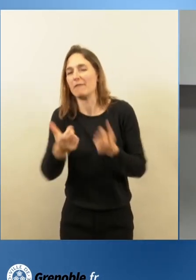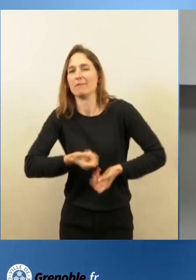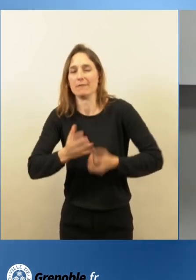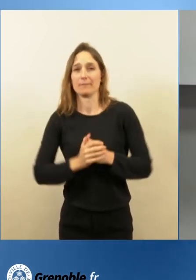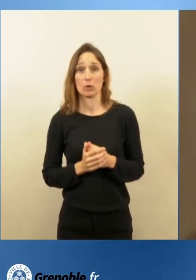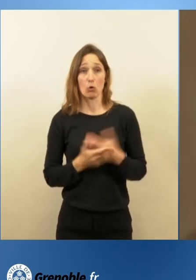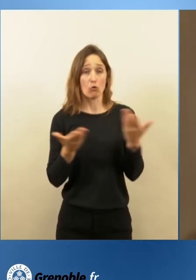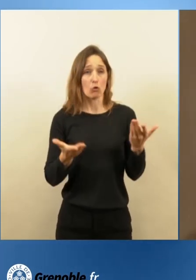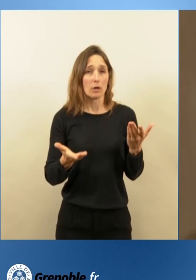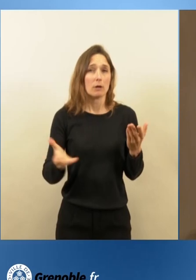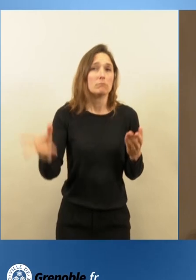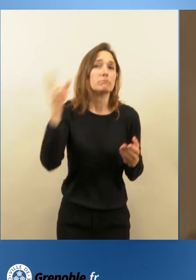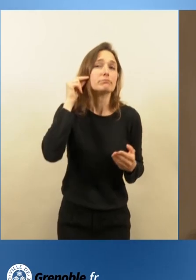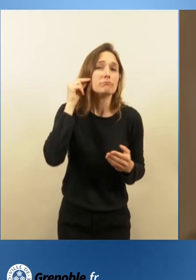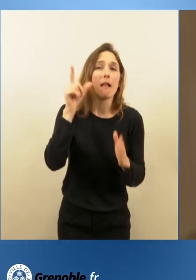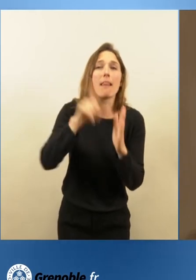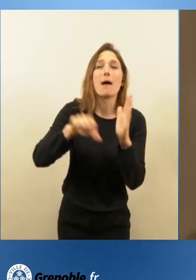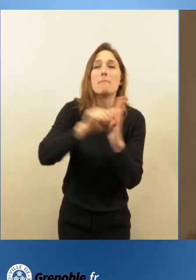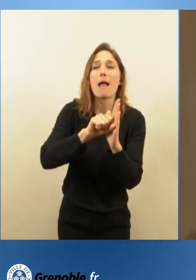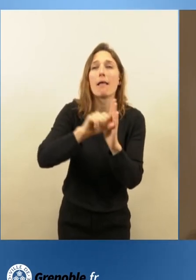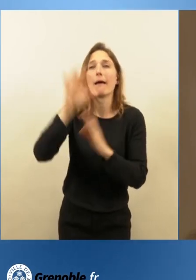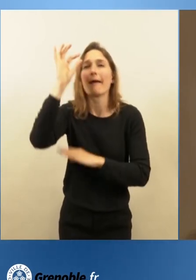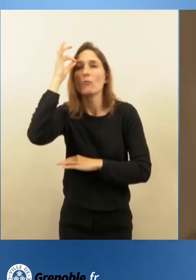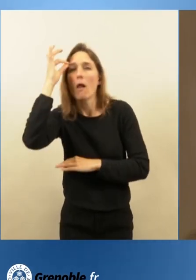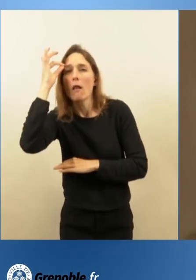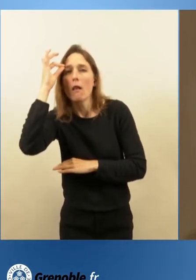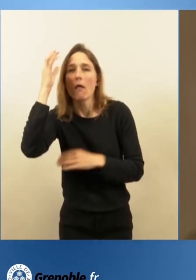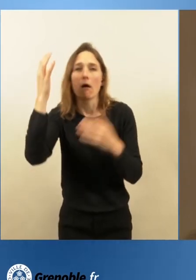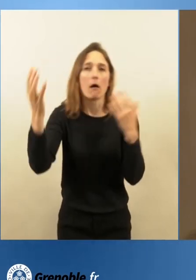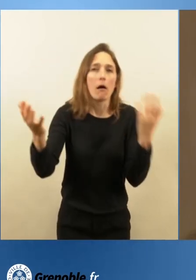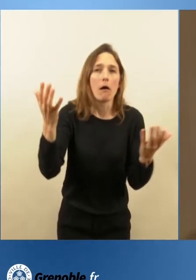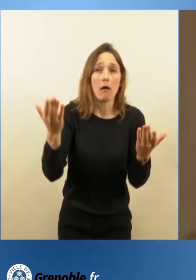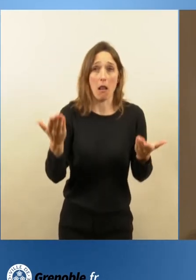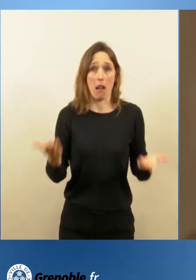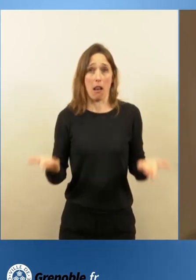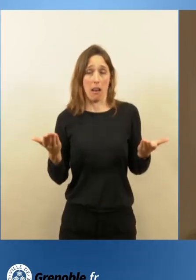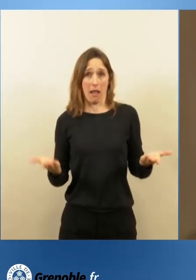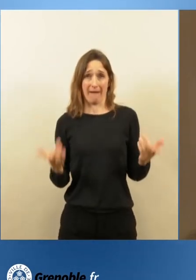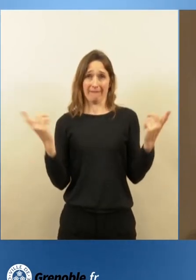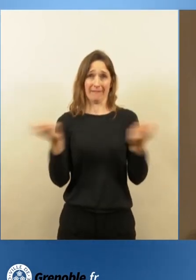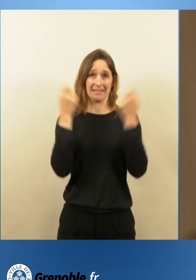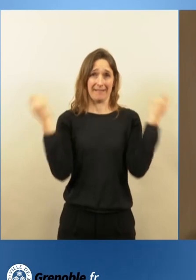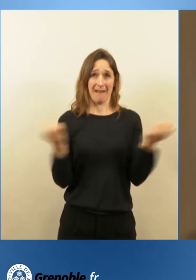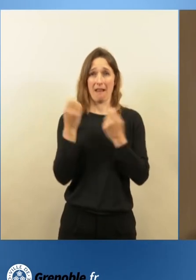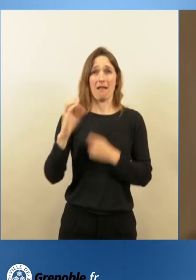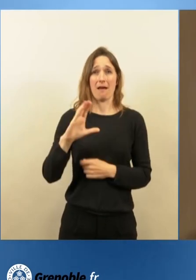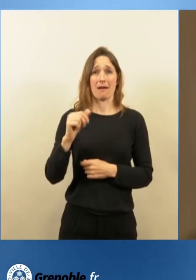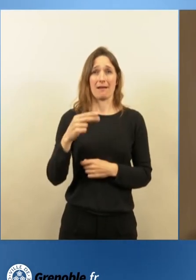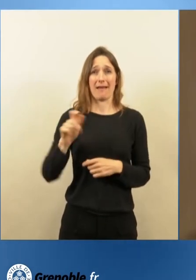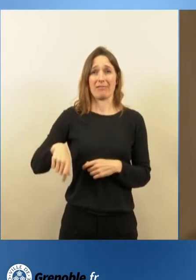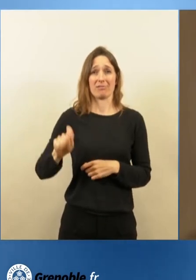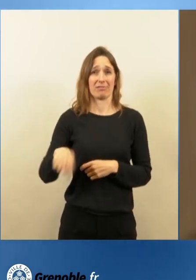j'entends label en label étoile en étoile et on est en pleine période de Festival de Cannes je me posais la question